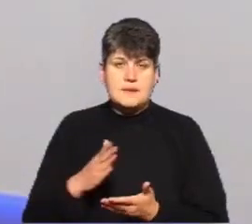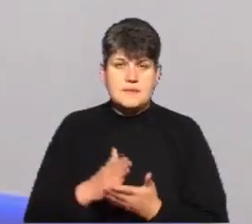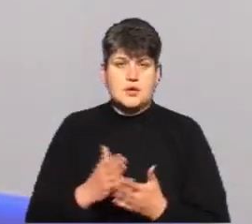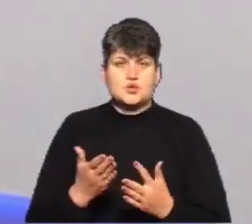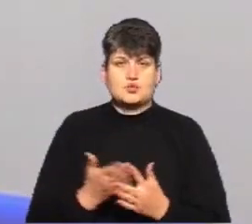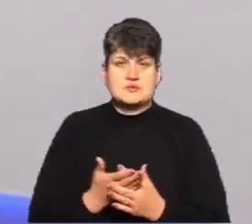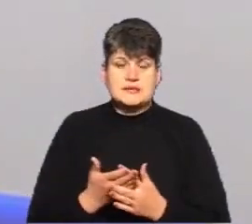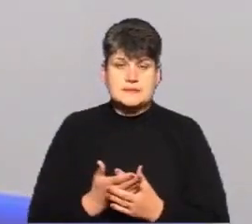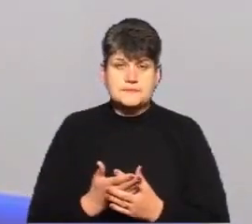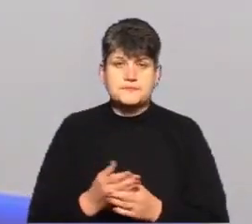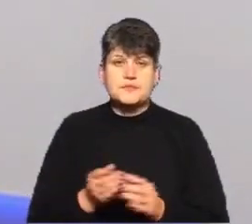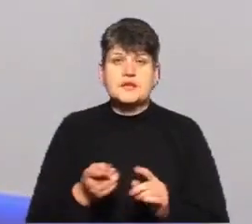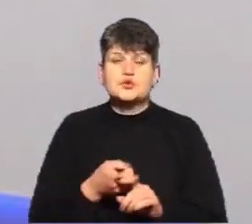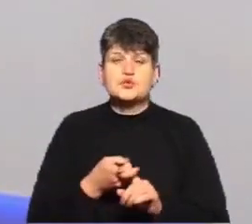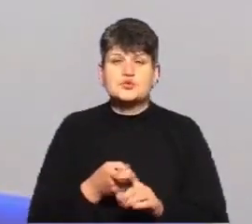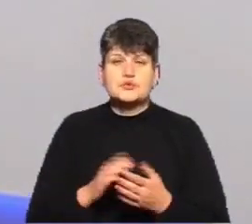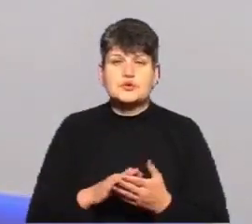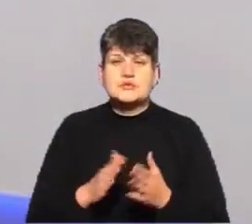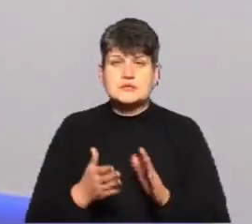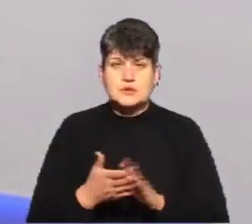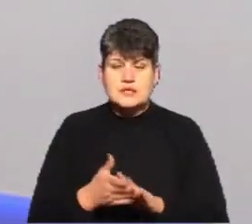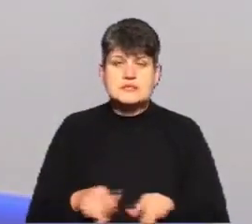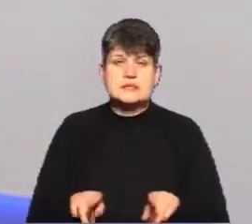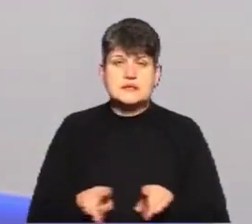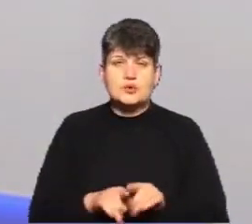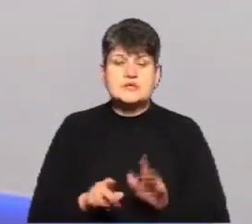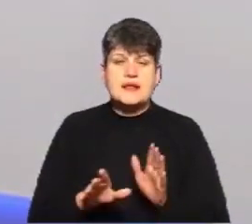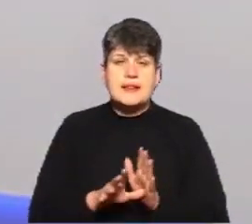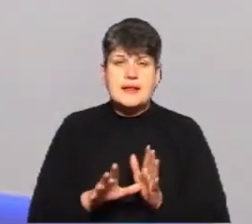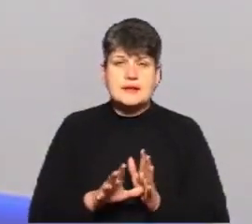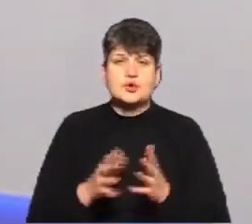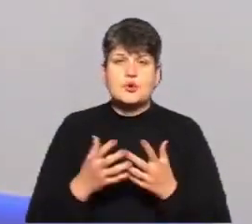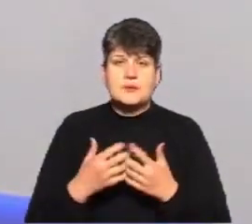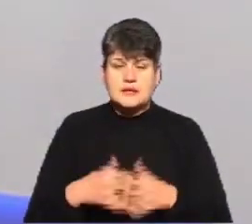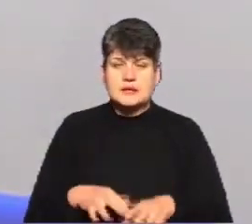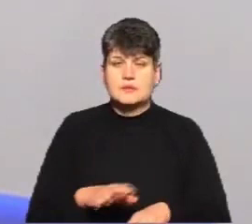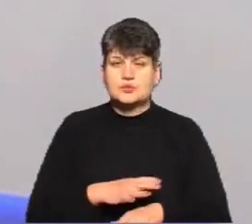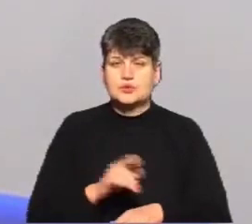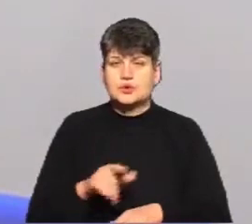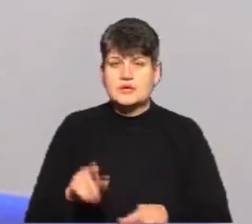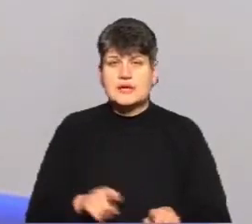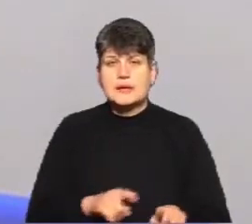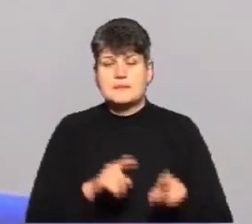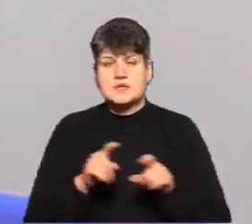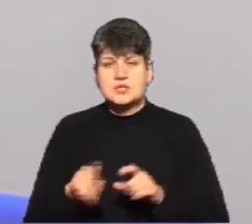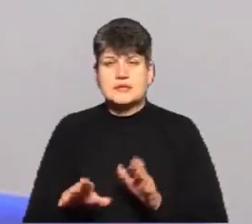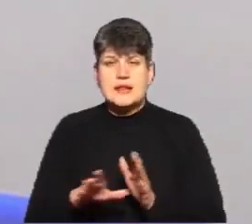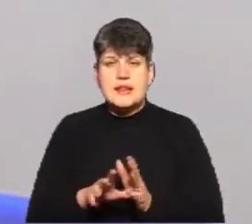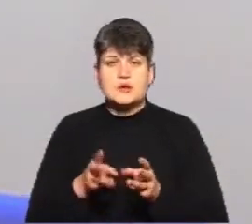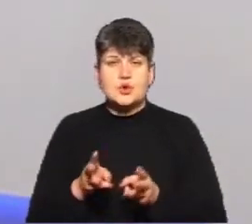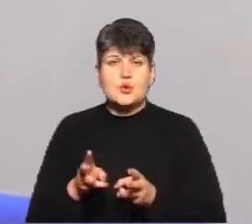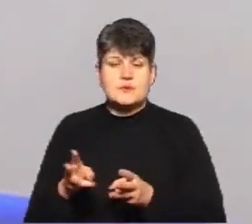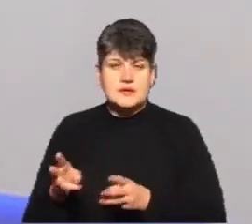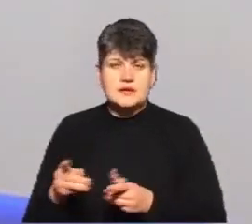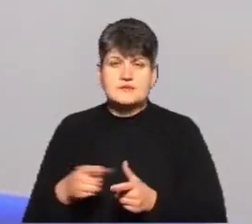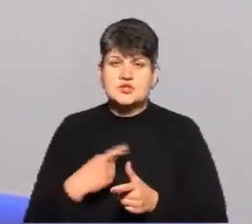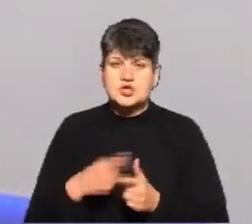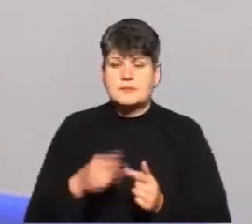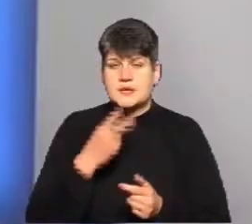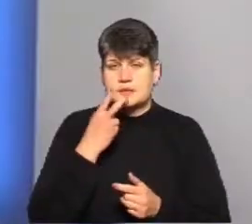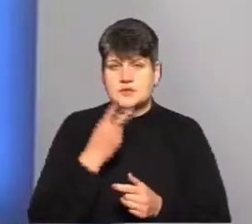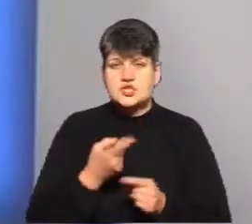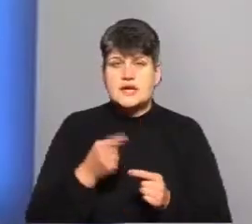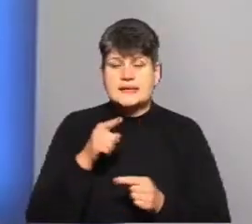Стосовно ситуації також з електрообладнанням, були люди, які перейшли на електрообігрів. Чи передбачається для них якась,